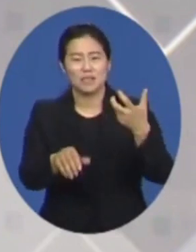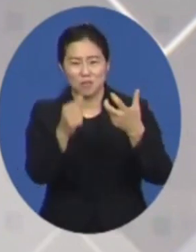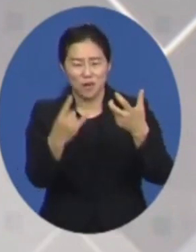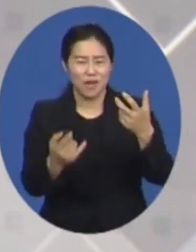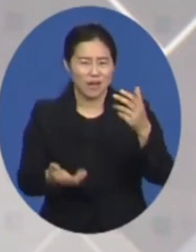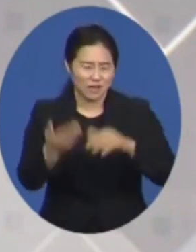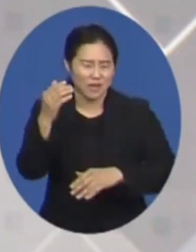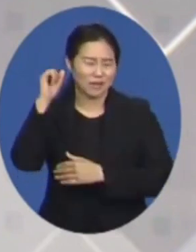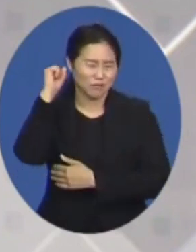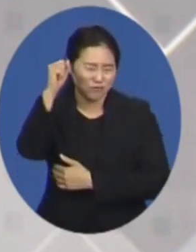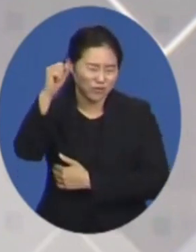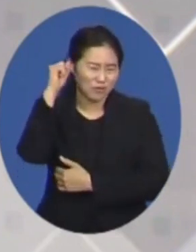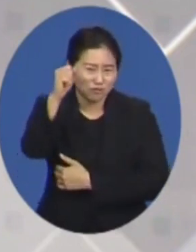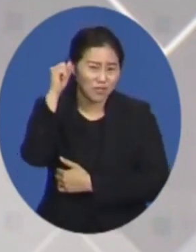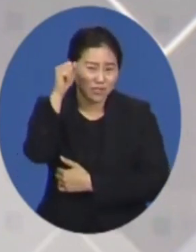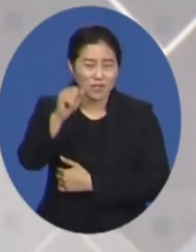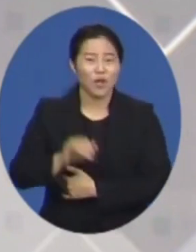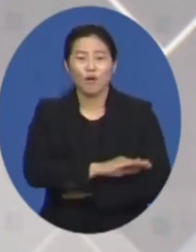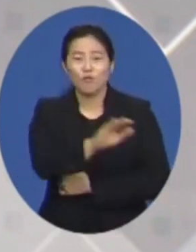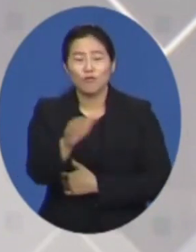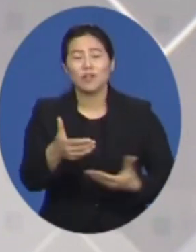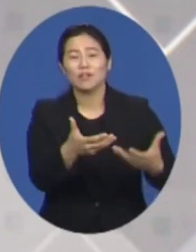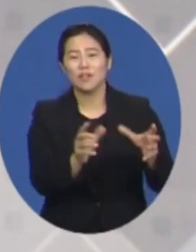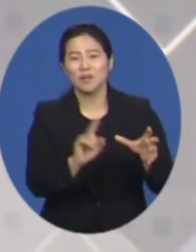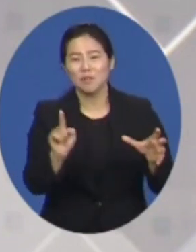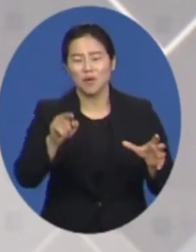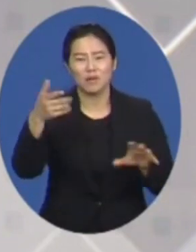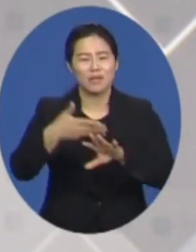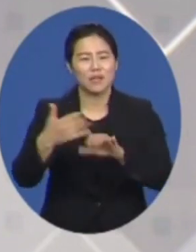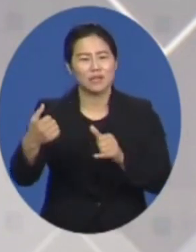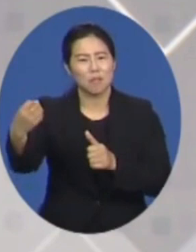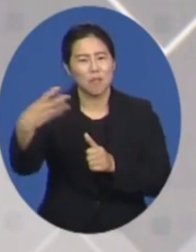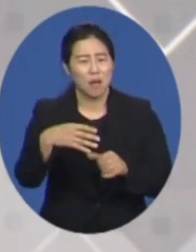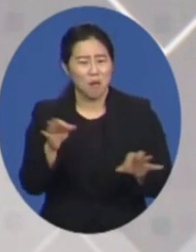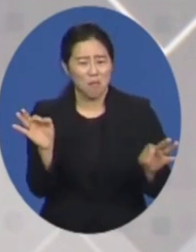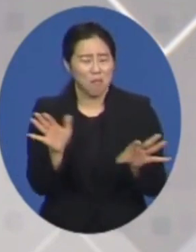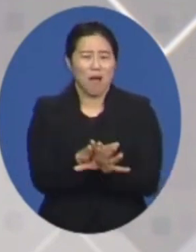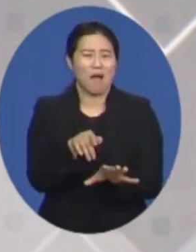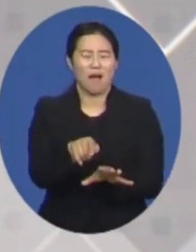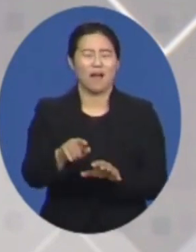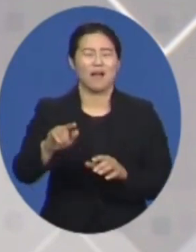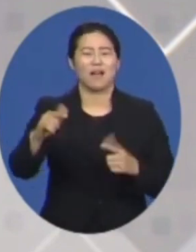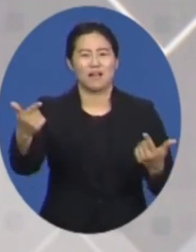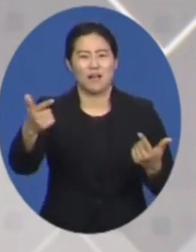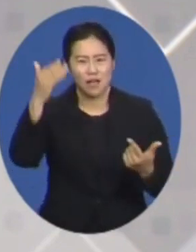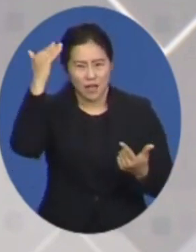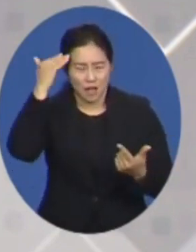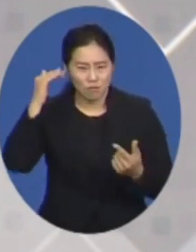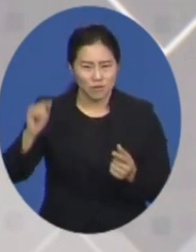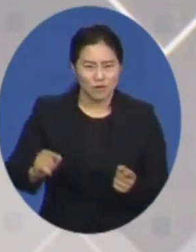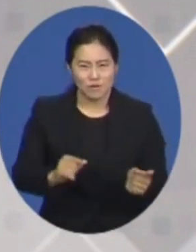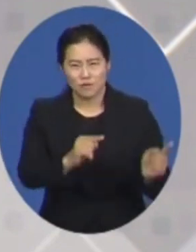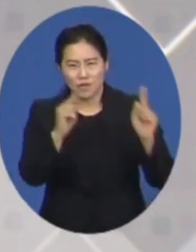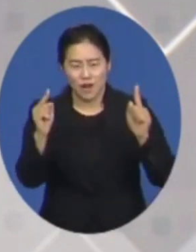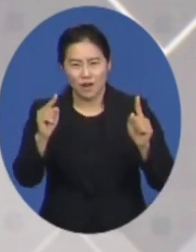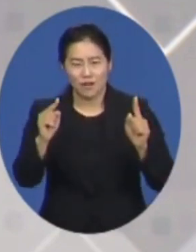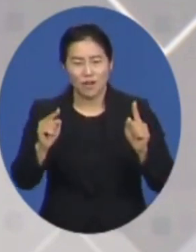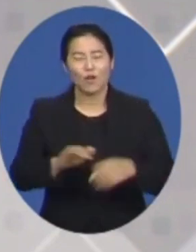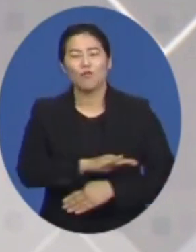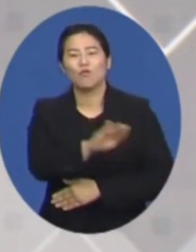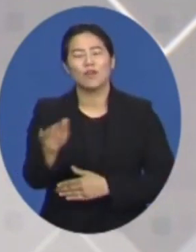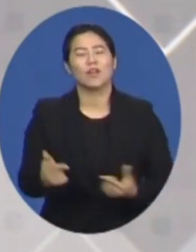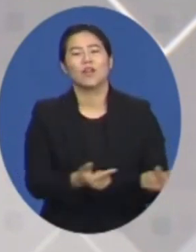해온 우리 공화당은 절대 배터리 바라는 개별의 대 사기 아닙니다 대한민국을 살리고 우리의 공항